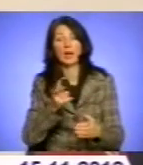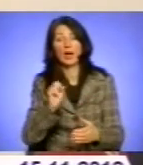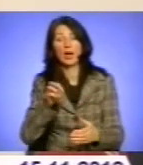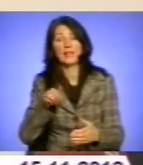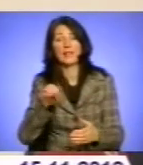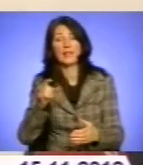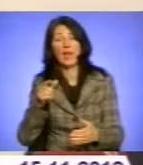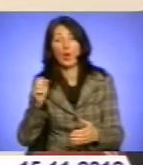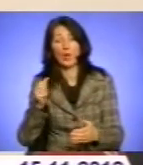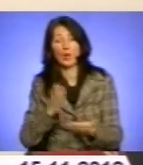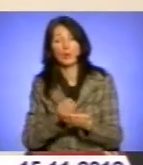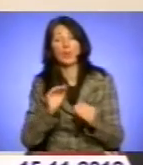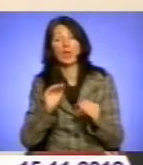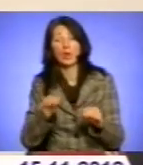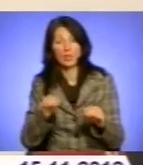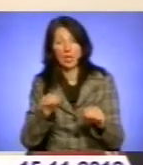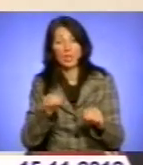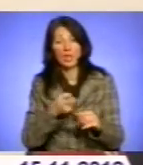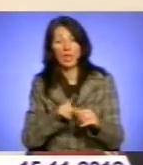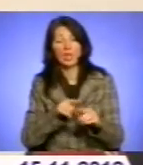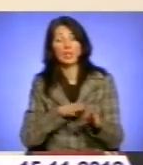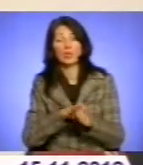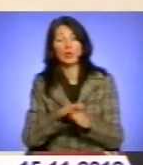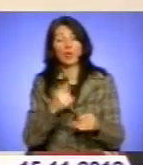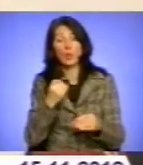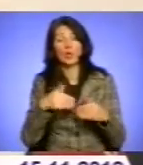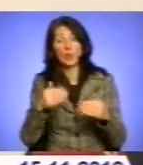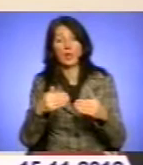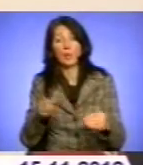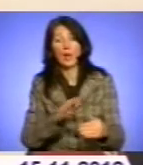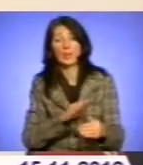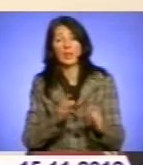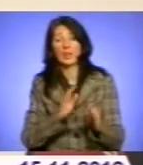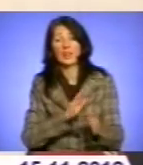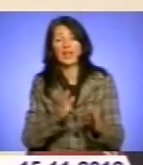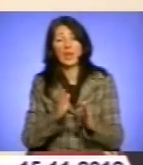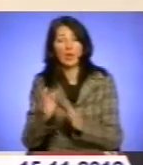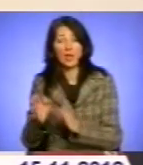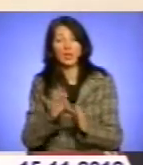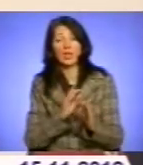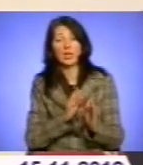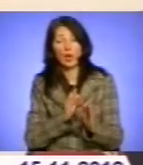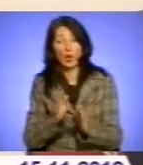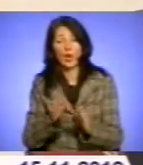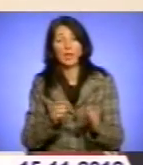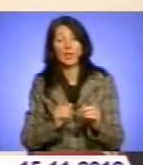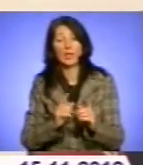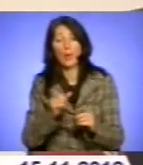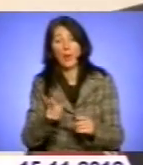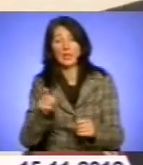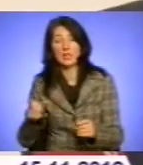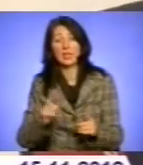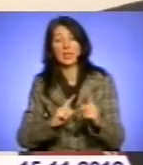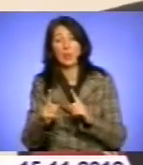автомобілі, які здійснюють на першому етапі. Це нерегулярні і регулярні спеціальні пасажирські перевезення, ну так звані, до